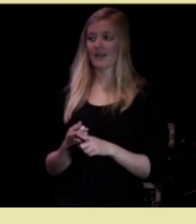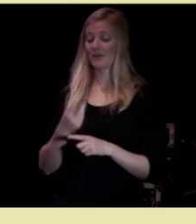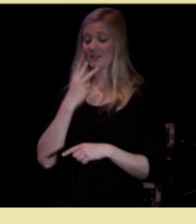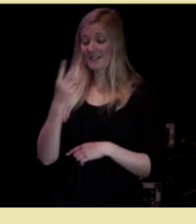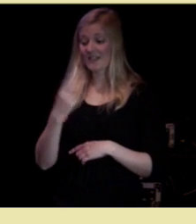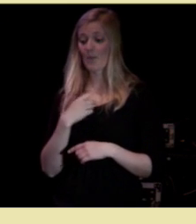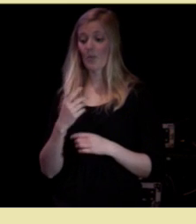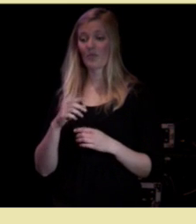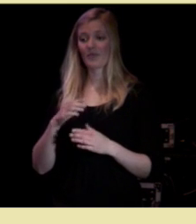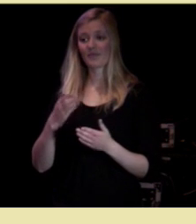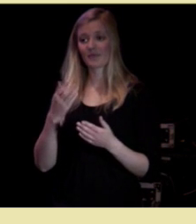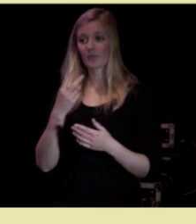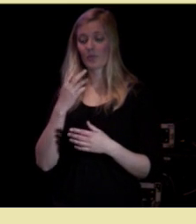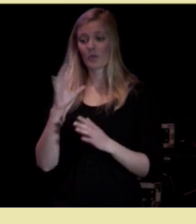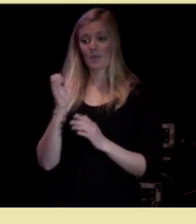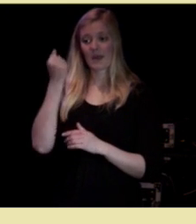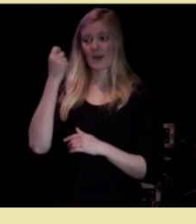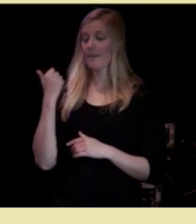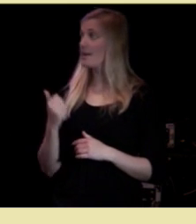dette begrepet.